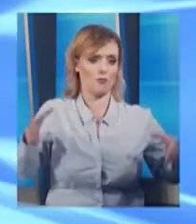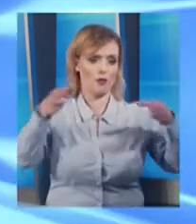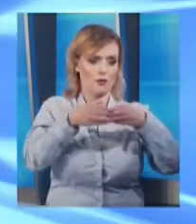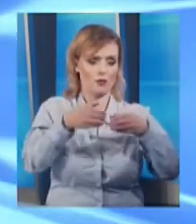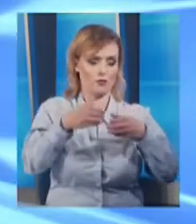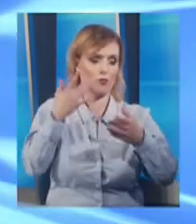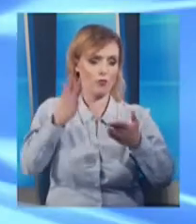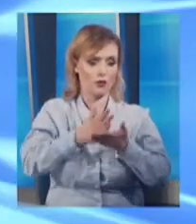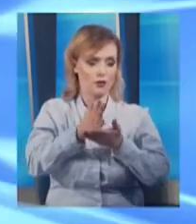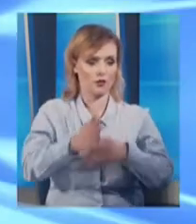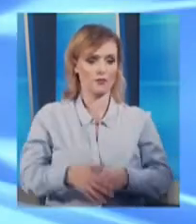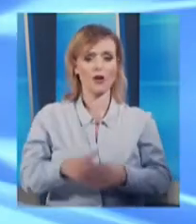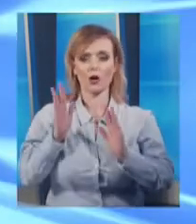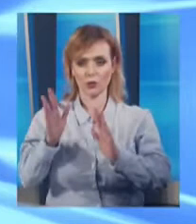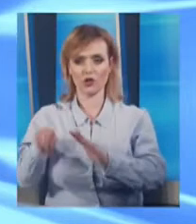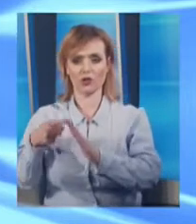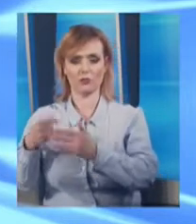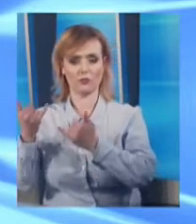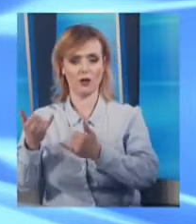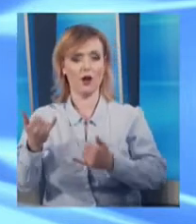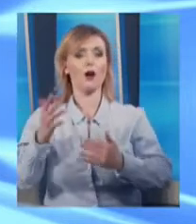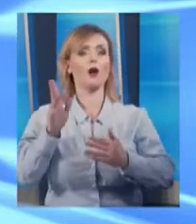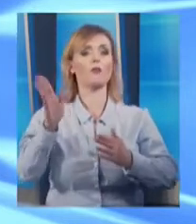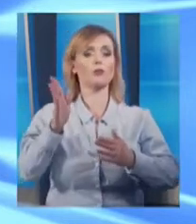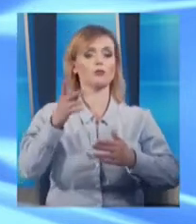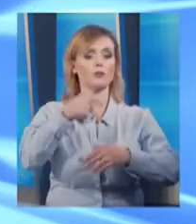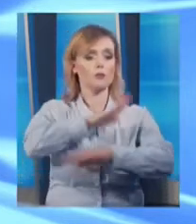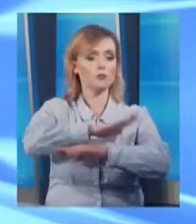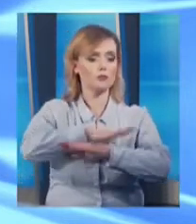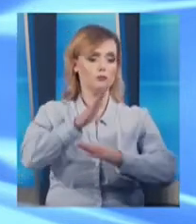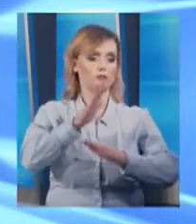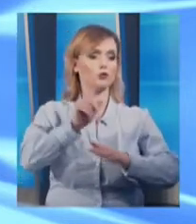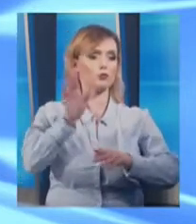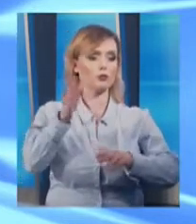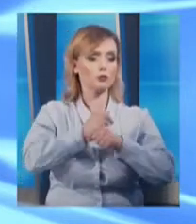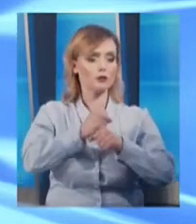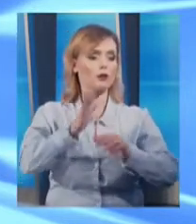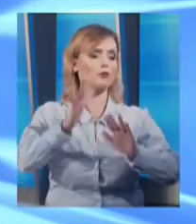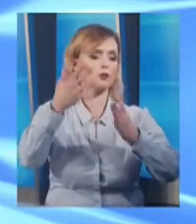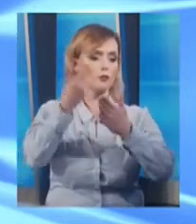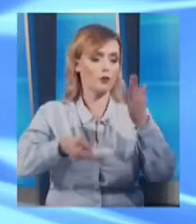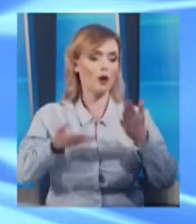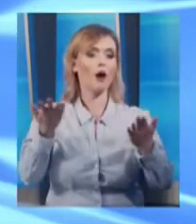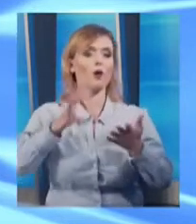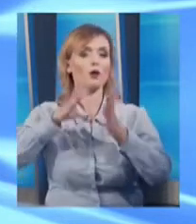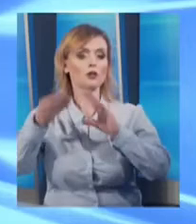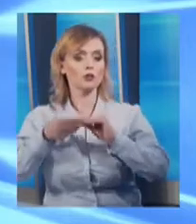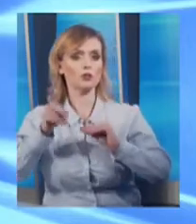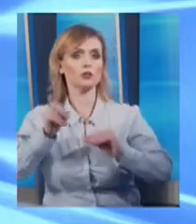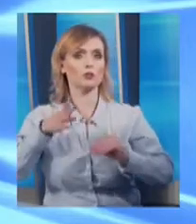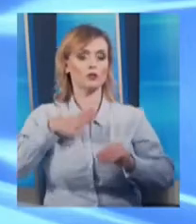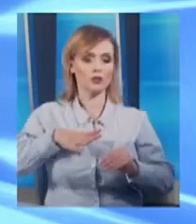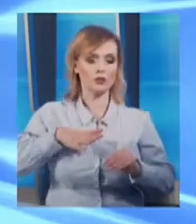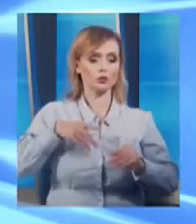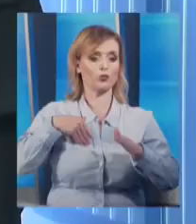întrebare. Cum veți proceda dacă pierdeți această cursă? Și care ar fi rezultatul care v-ar determina să